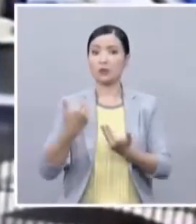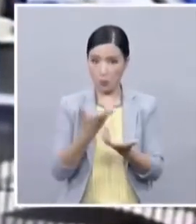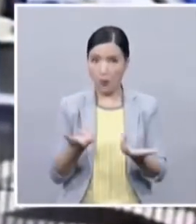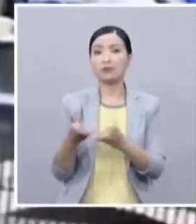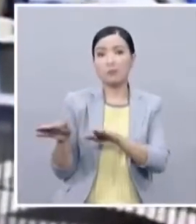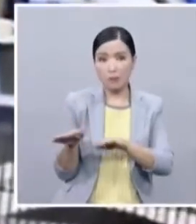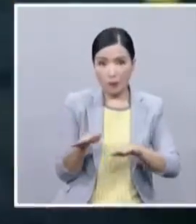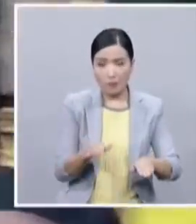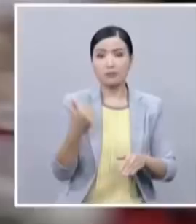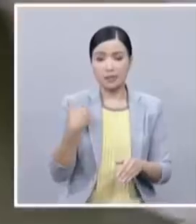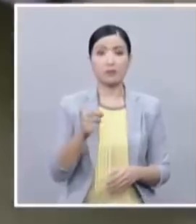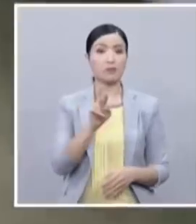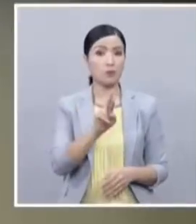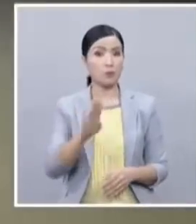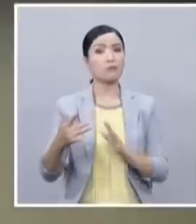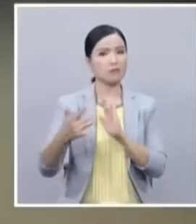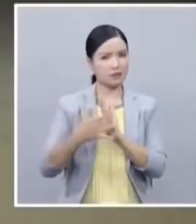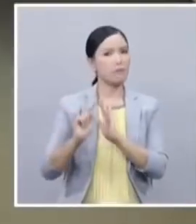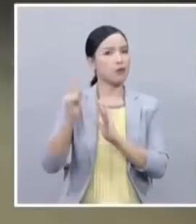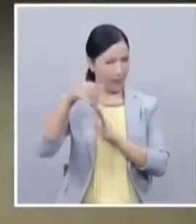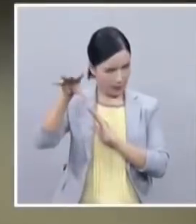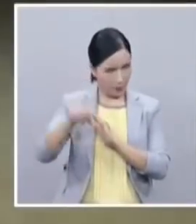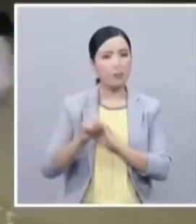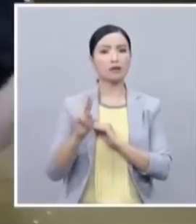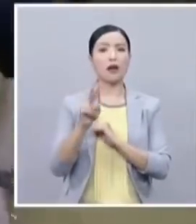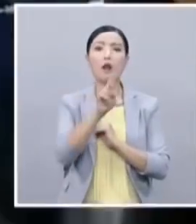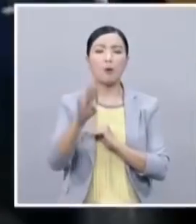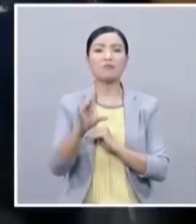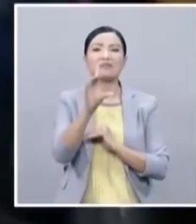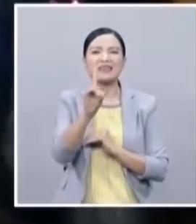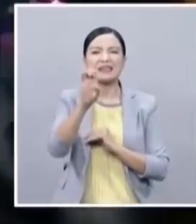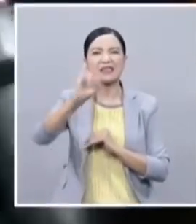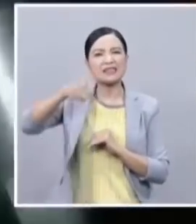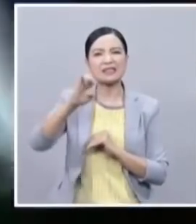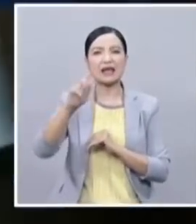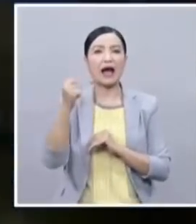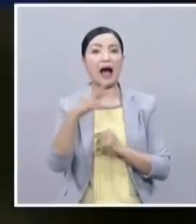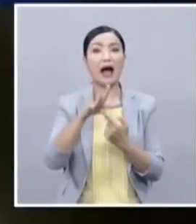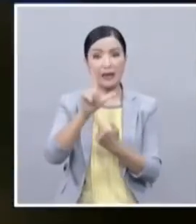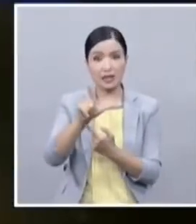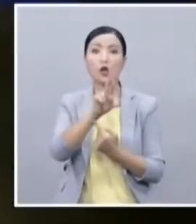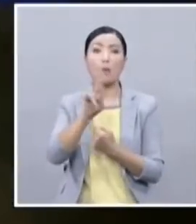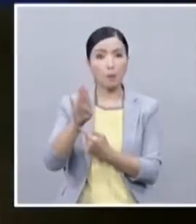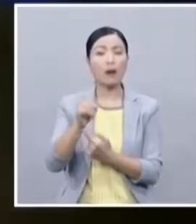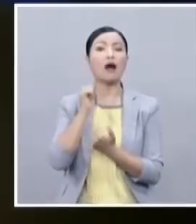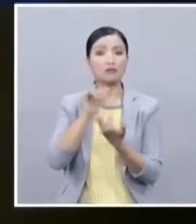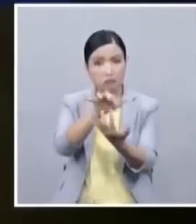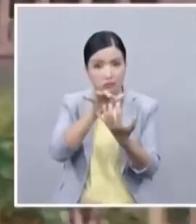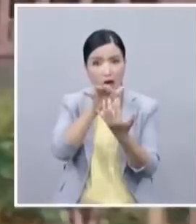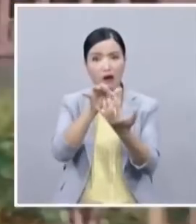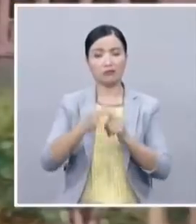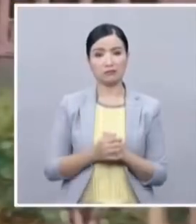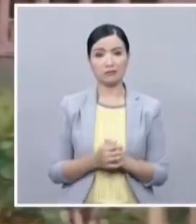มีใช้ระบบเทคโนโลยีที่ทันสมัยนะครับระบบดิจิตอลในเรื่องของการติดต่อสื่อสารในเรื่องของ